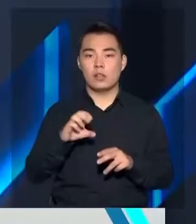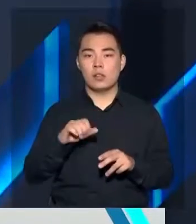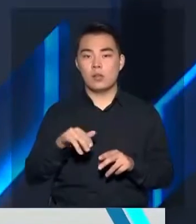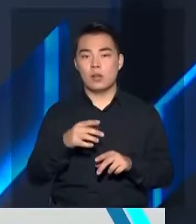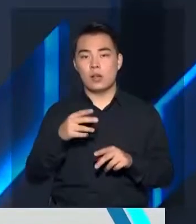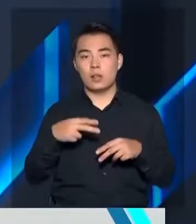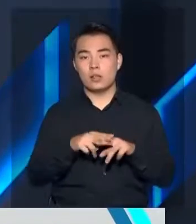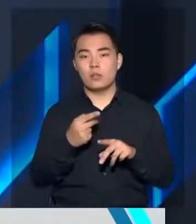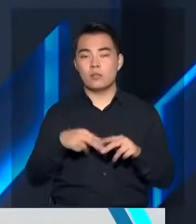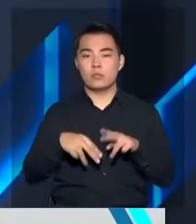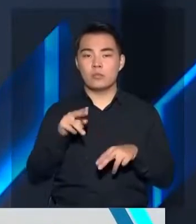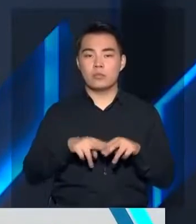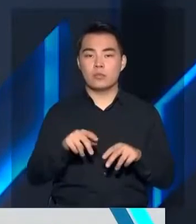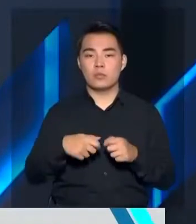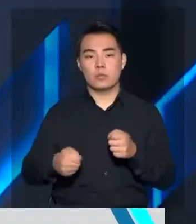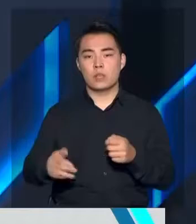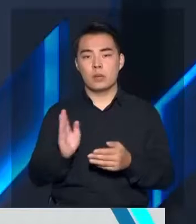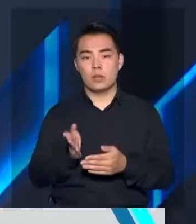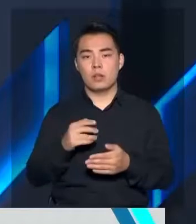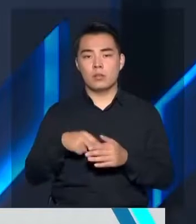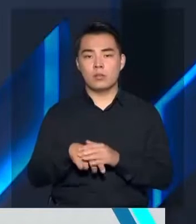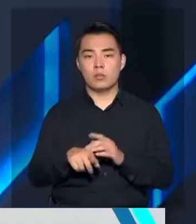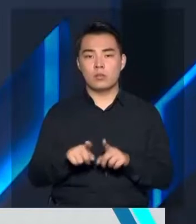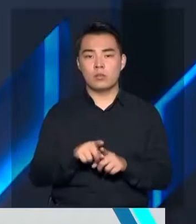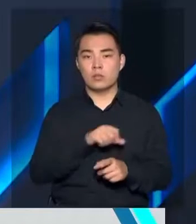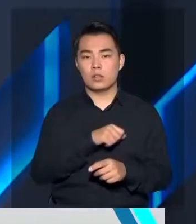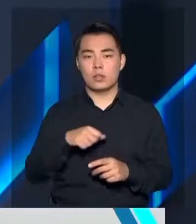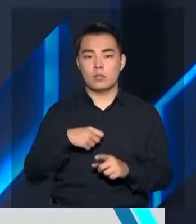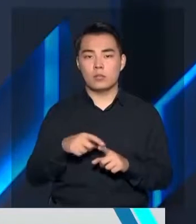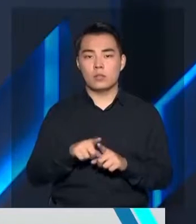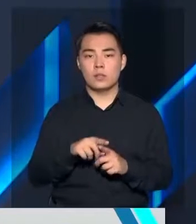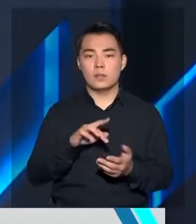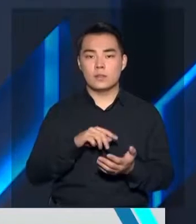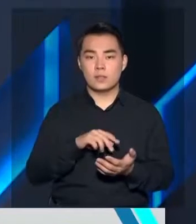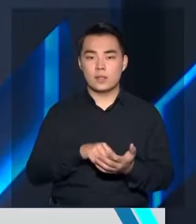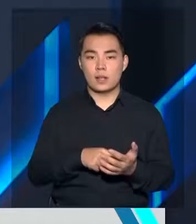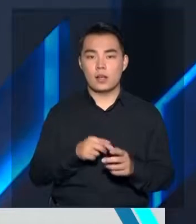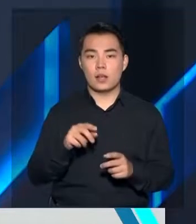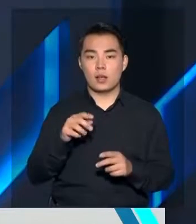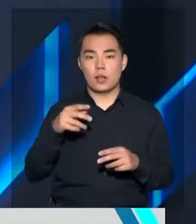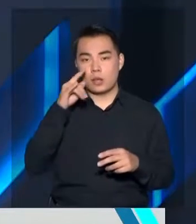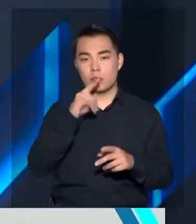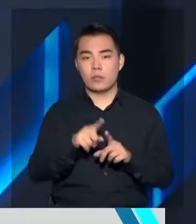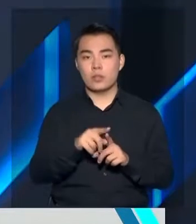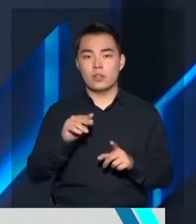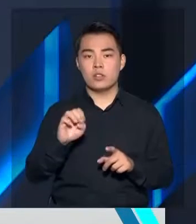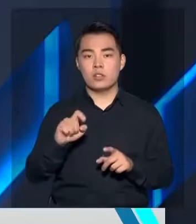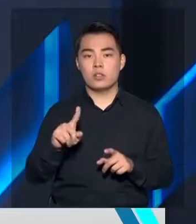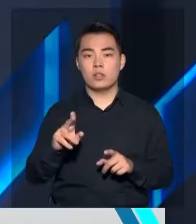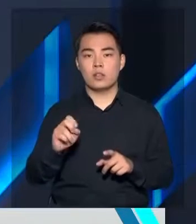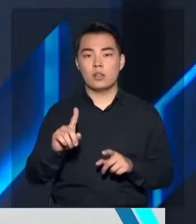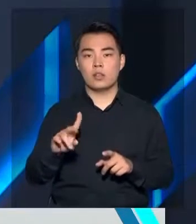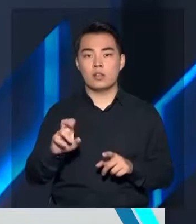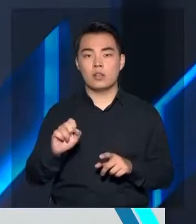қалаларда құрылыс қарқынды, тұрғын үй құрылысы. Ал мен өзім мысалға орталық Қазақстан, қазір енді Ұлытау облысы болған Жезқазған қаласы, Сәтбаев деген